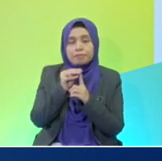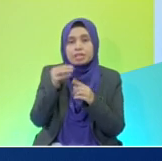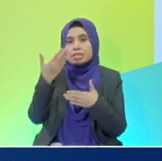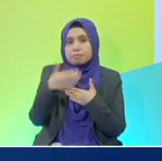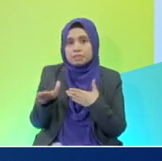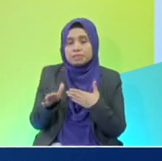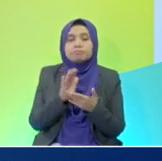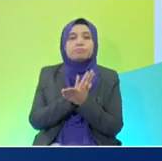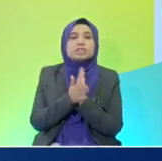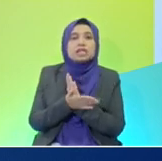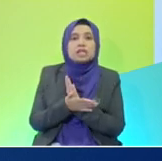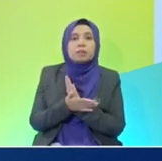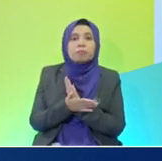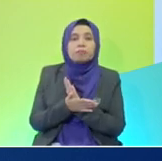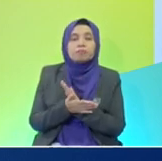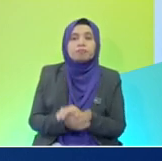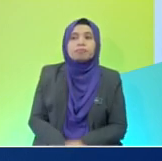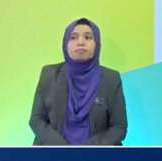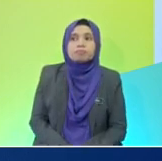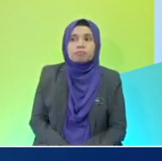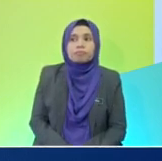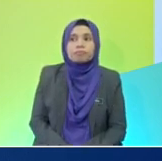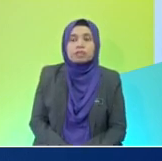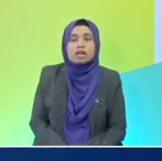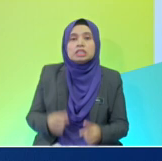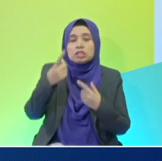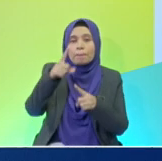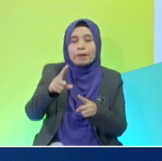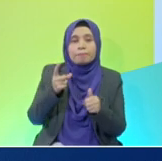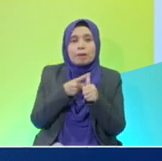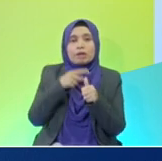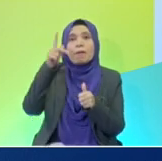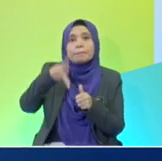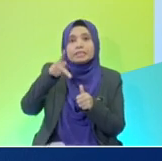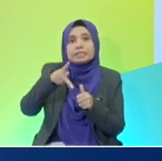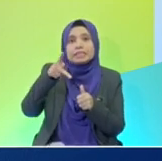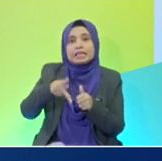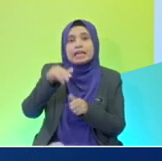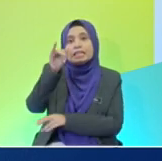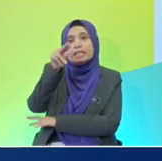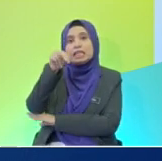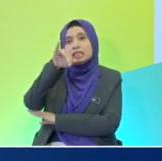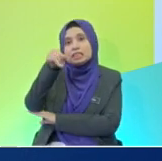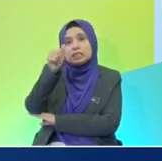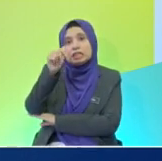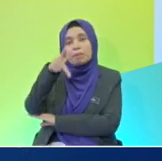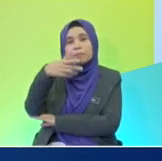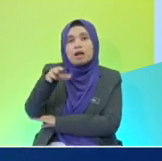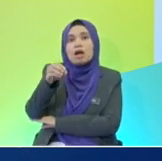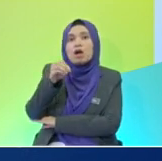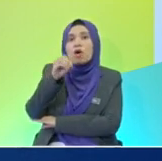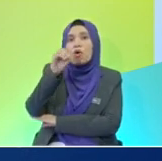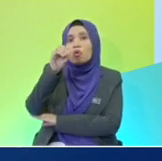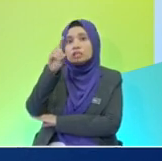Oke jadi dekat sini jawaban yang pertama pastikan injak oksigen dan asetilena